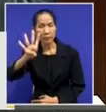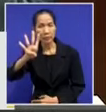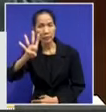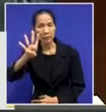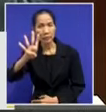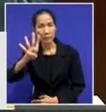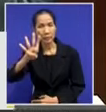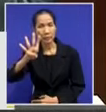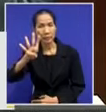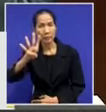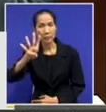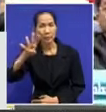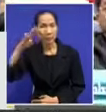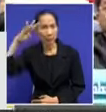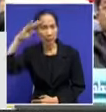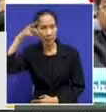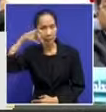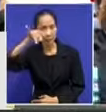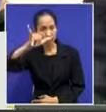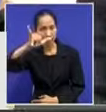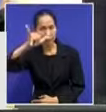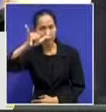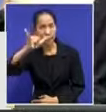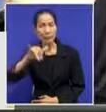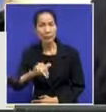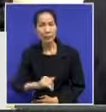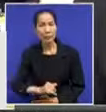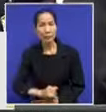ะยูโส พลเอกประยุทธ์จันทร์โอชาครับ